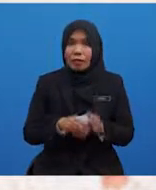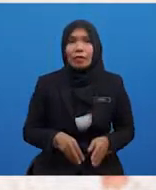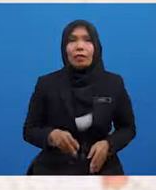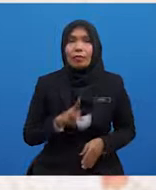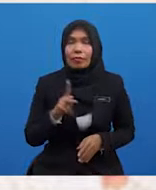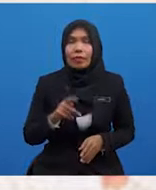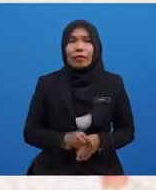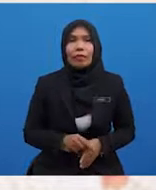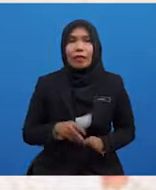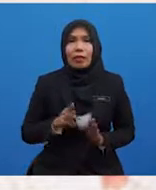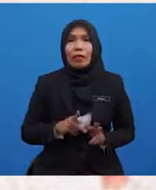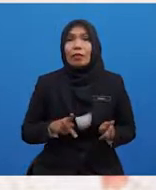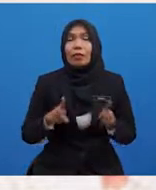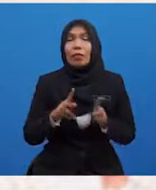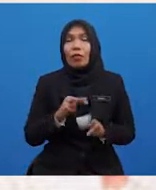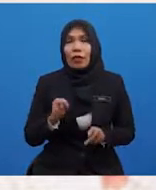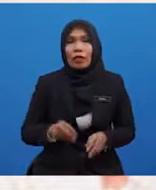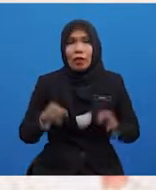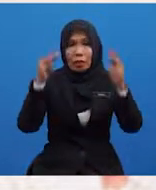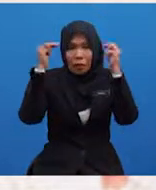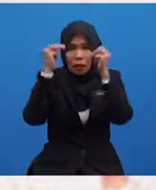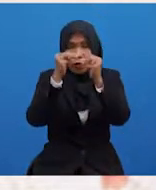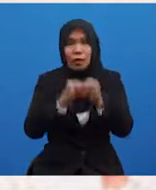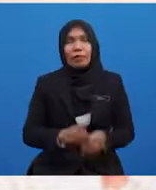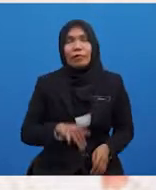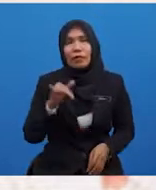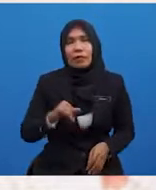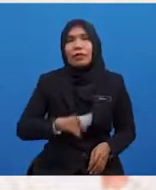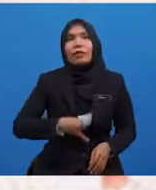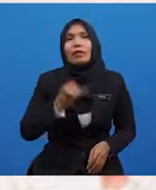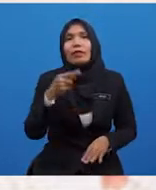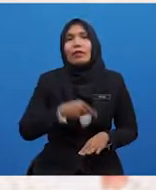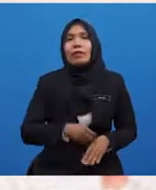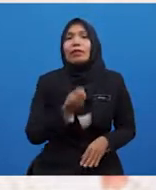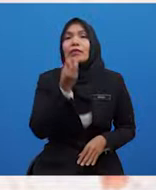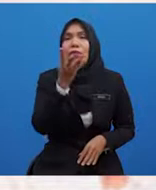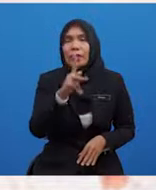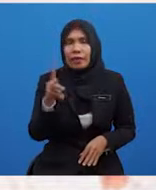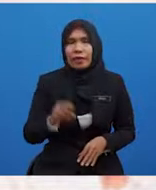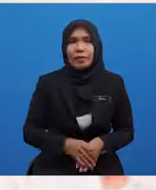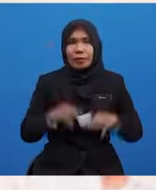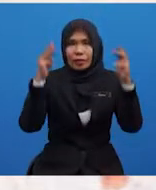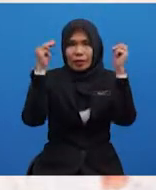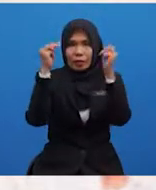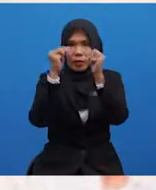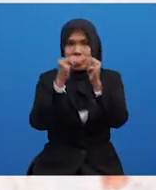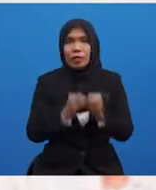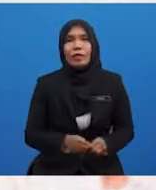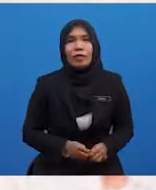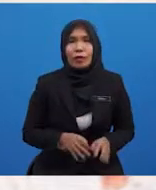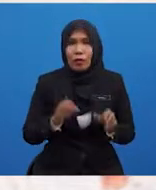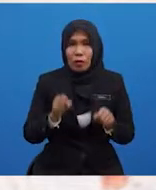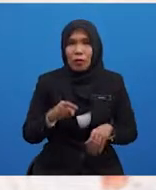ingin disampaikan. Maklumat yang diperlukan pula boleh diperoleh